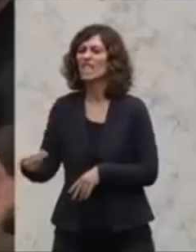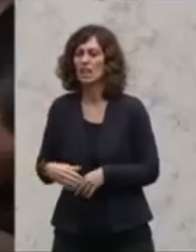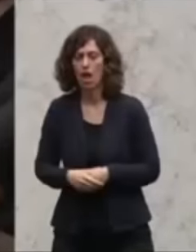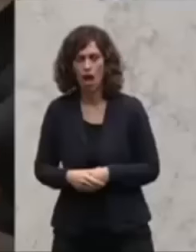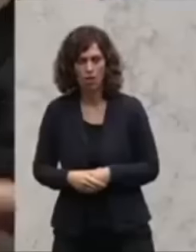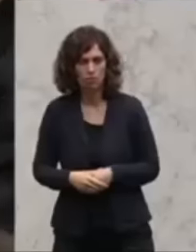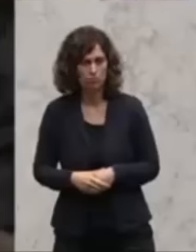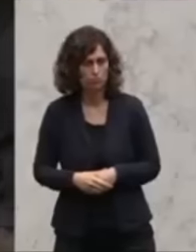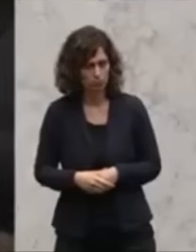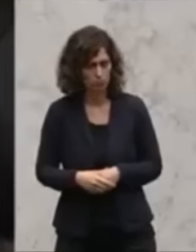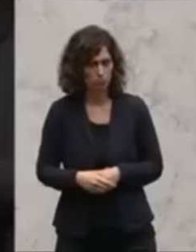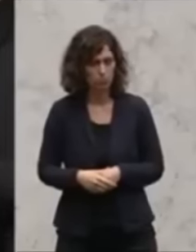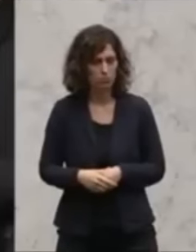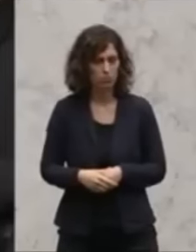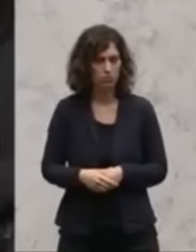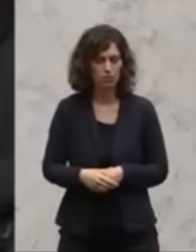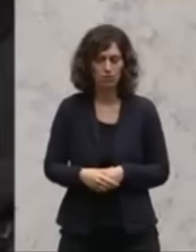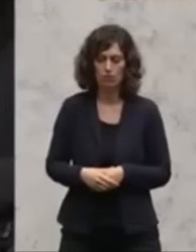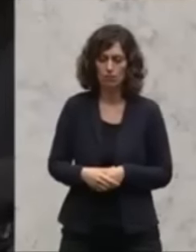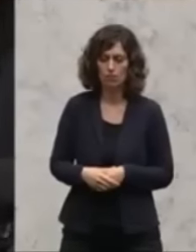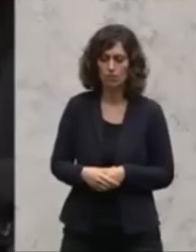Sie haben offensichtlich,